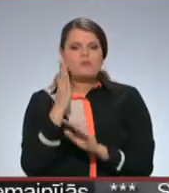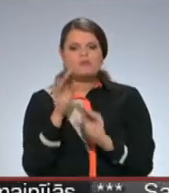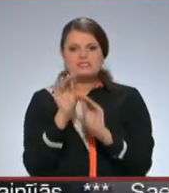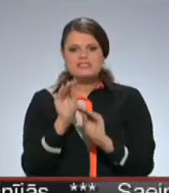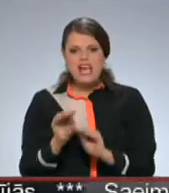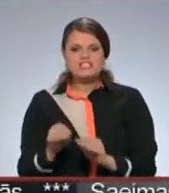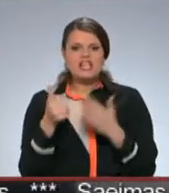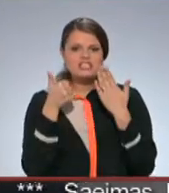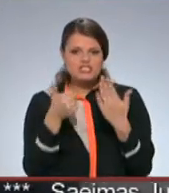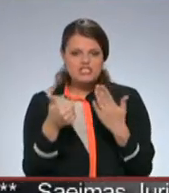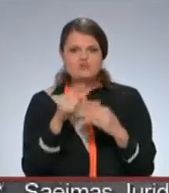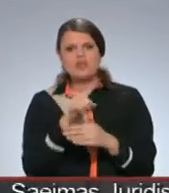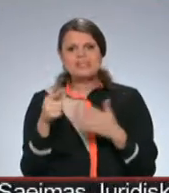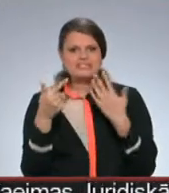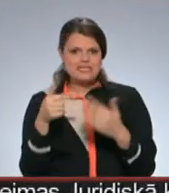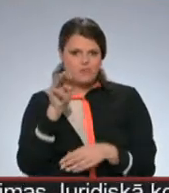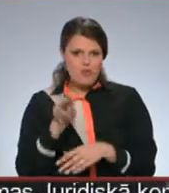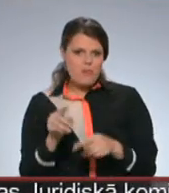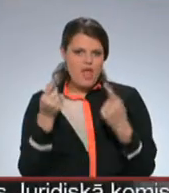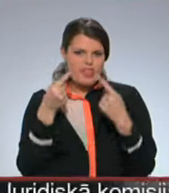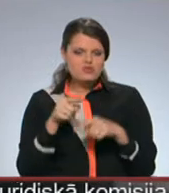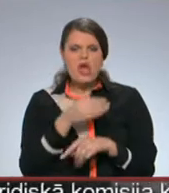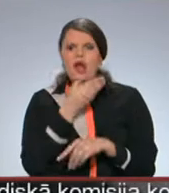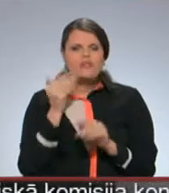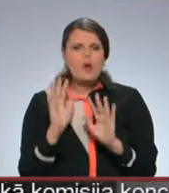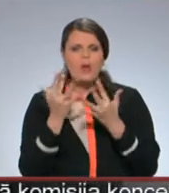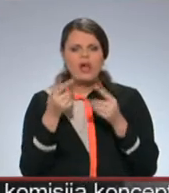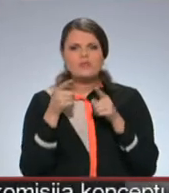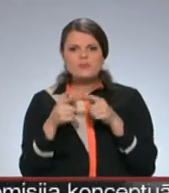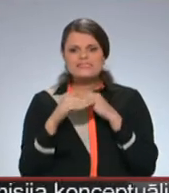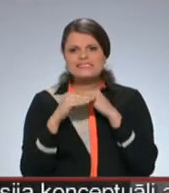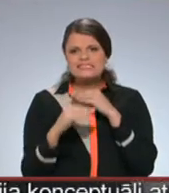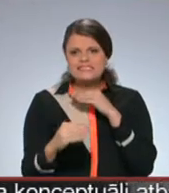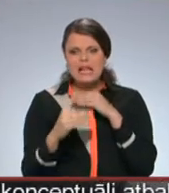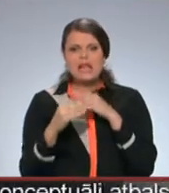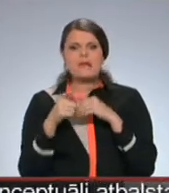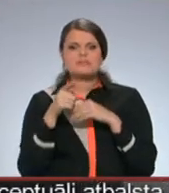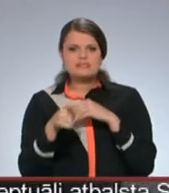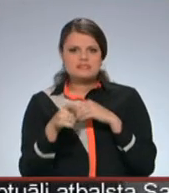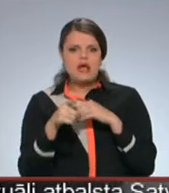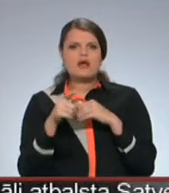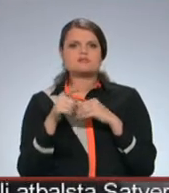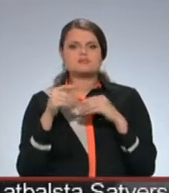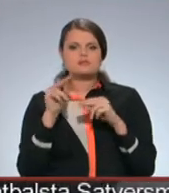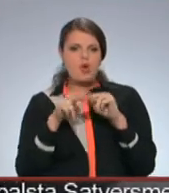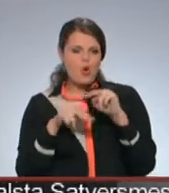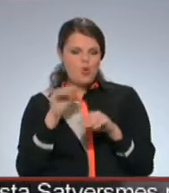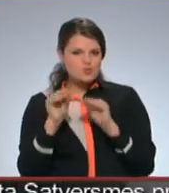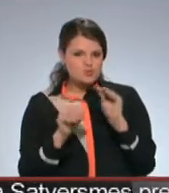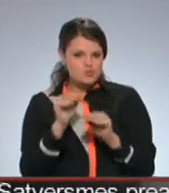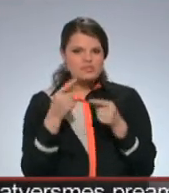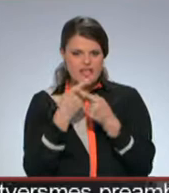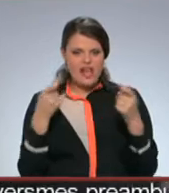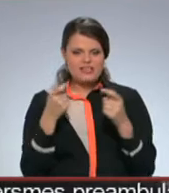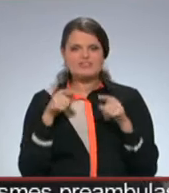kas būs jāsaliek 6-7 mēnešu laikā. Nu, nav pagadījies tik slīps dabas konstrukcijas gan. Jāatzīst, jā,